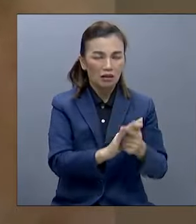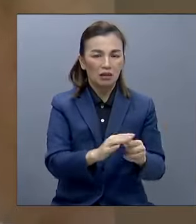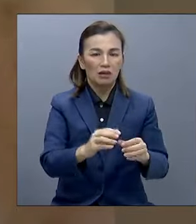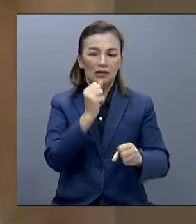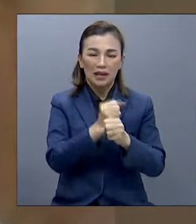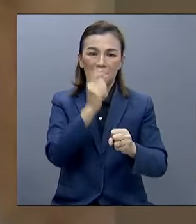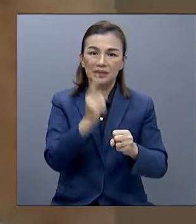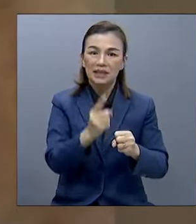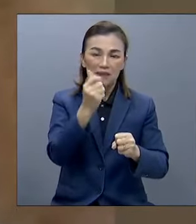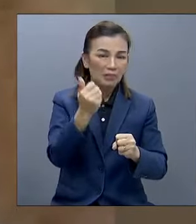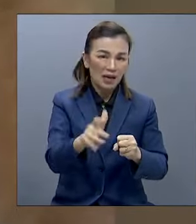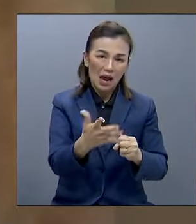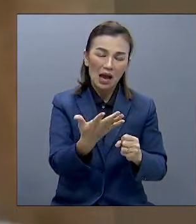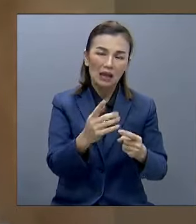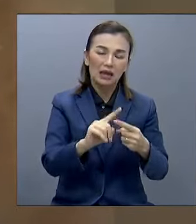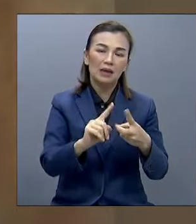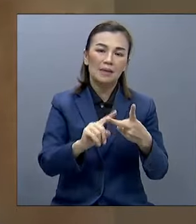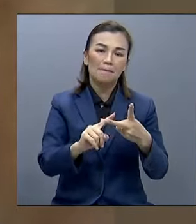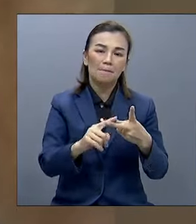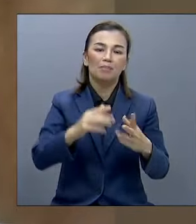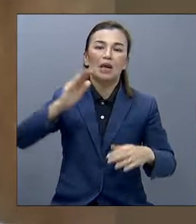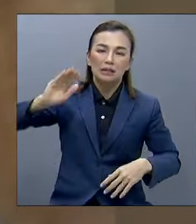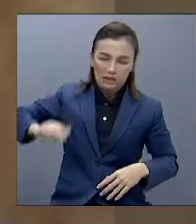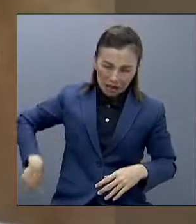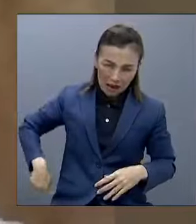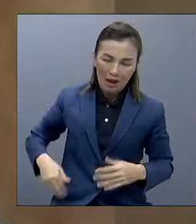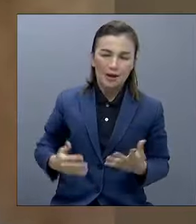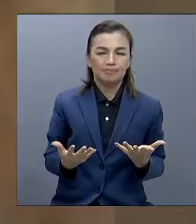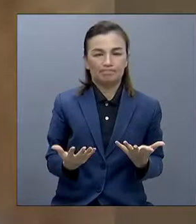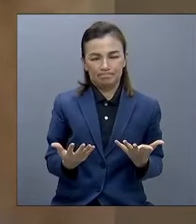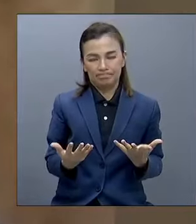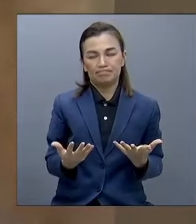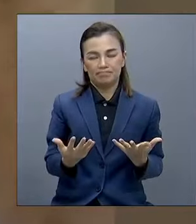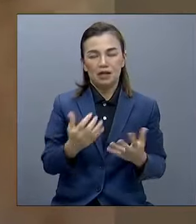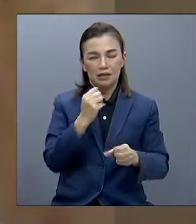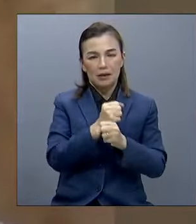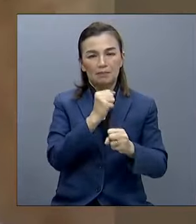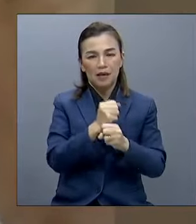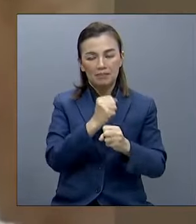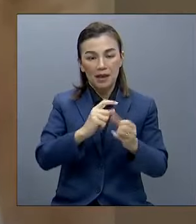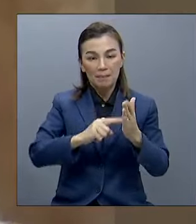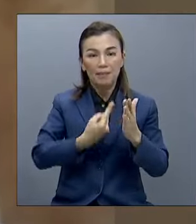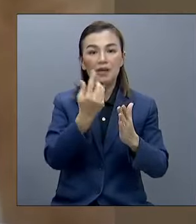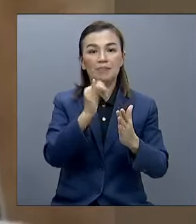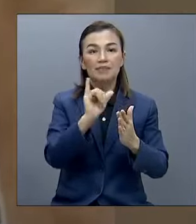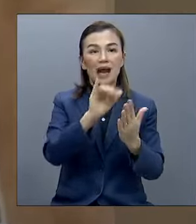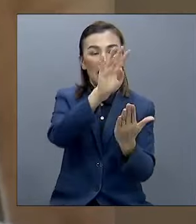ปฏิบัติด้วยแล้วก็มันก็จะมีความล่าช้าของการดำเนินการไม่เป็นไปตามแผนที่คุยไว้ตอนแรก